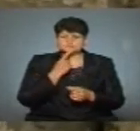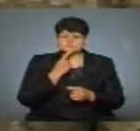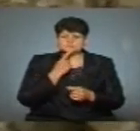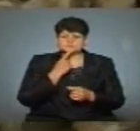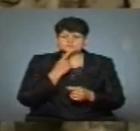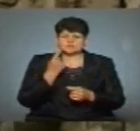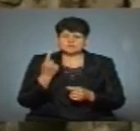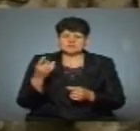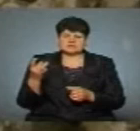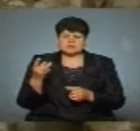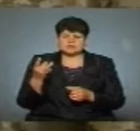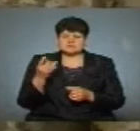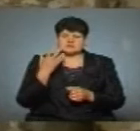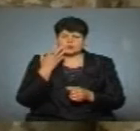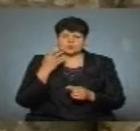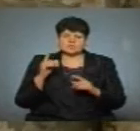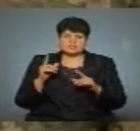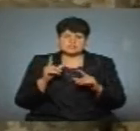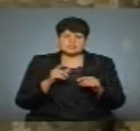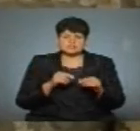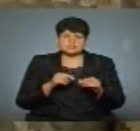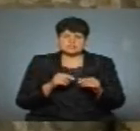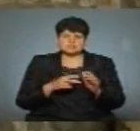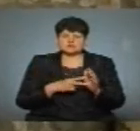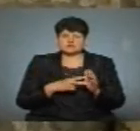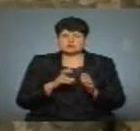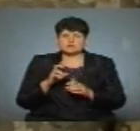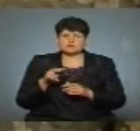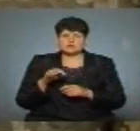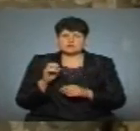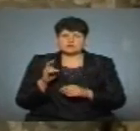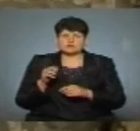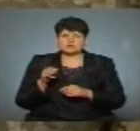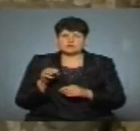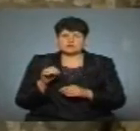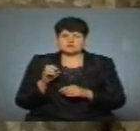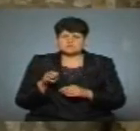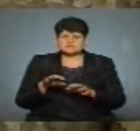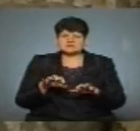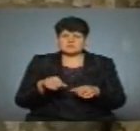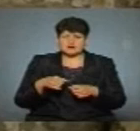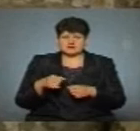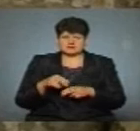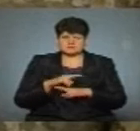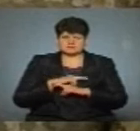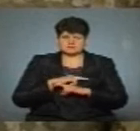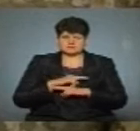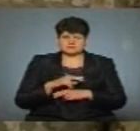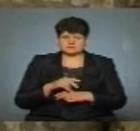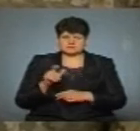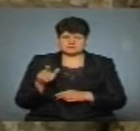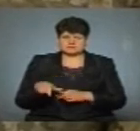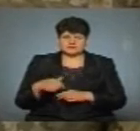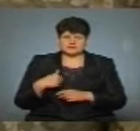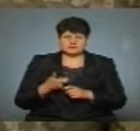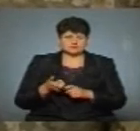Бо один раз, коли їздили на 7-й блокпост забирати 200-го, нас дуже